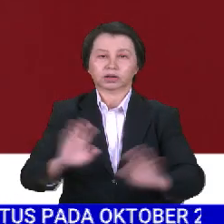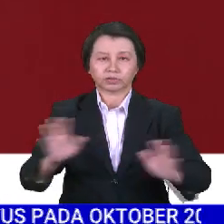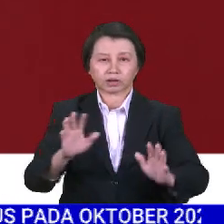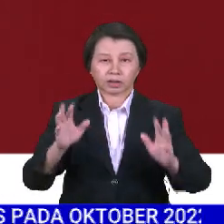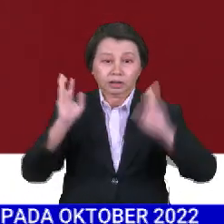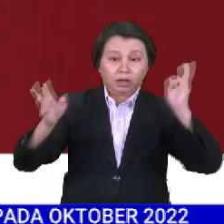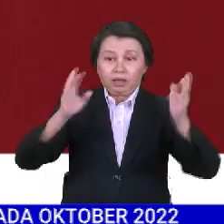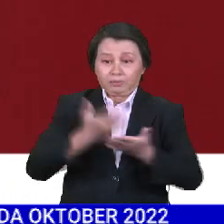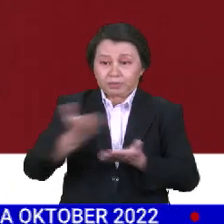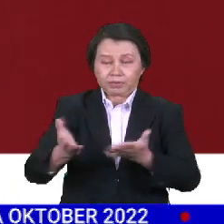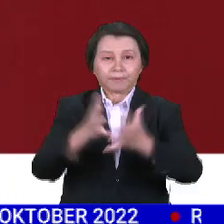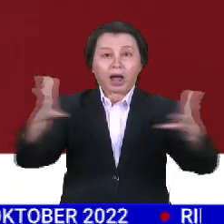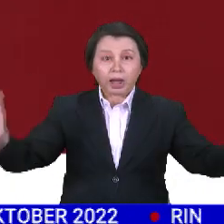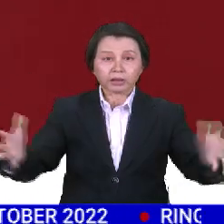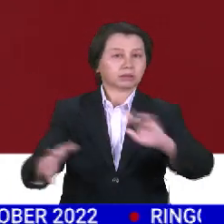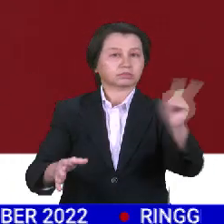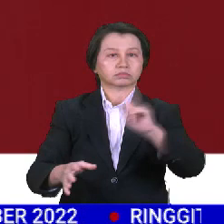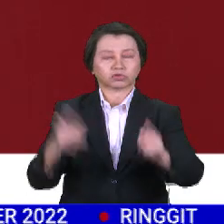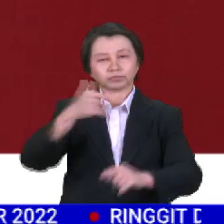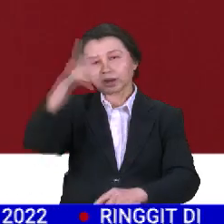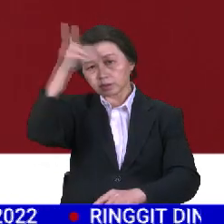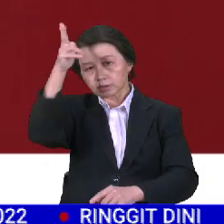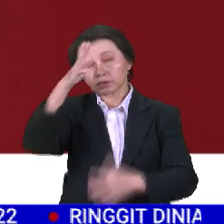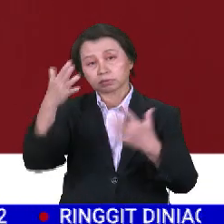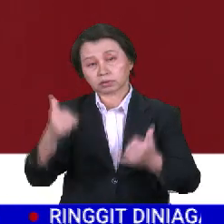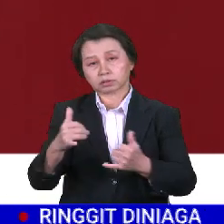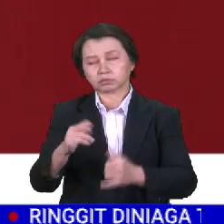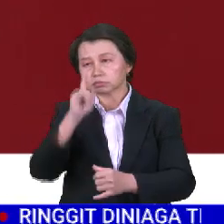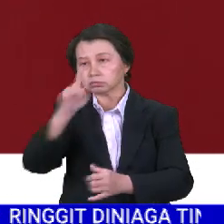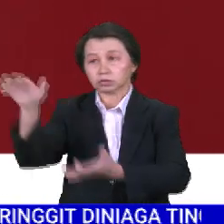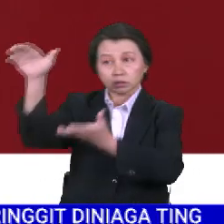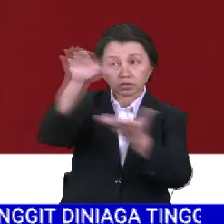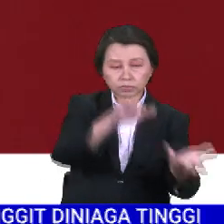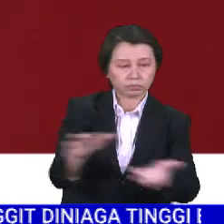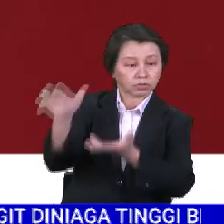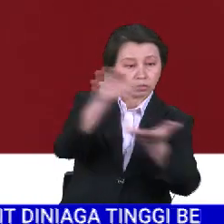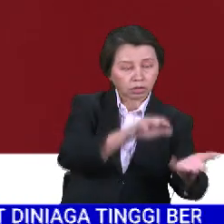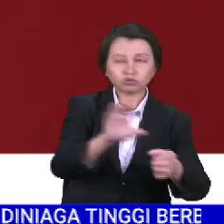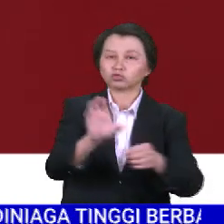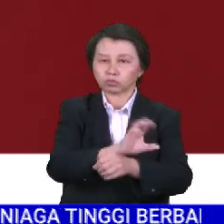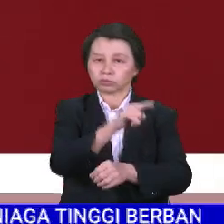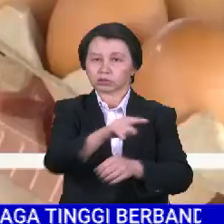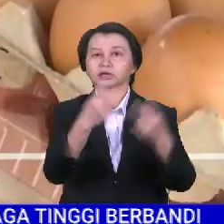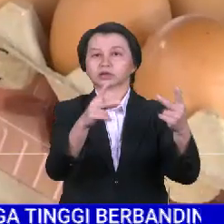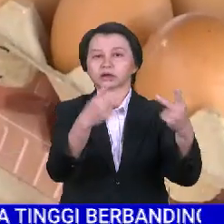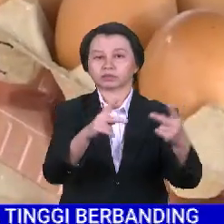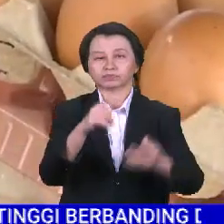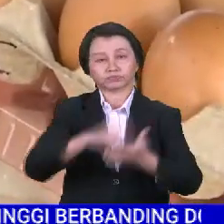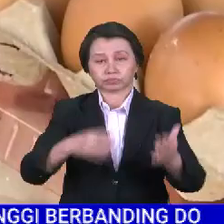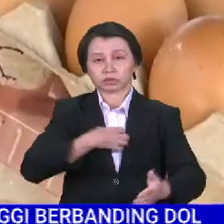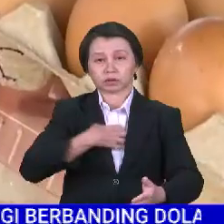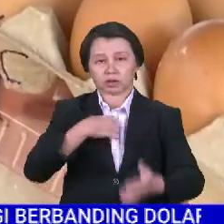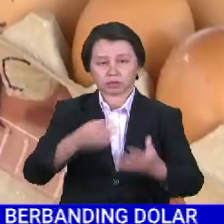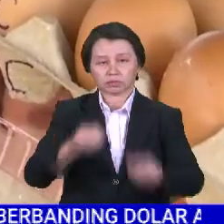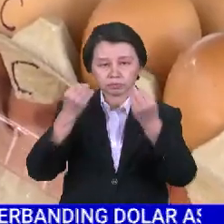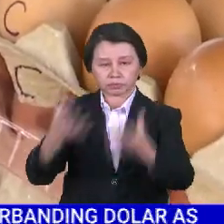Penik lah yang penting karena kerjaan sedang berusaha untuk memastikan bakalan telur ini cukup di pasaran sembarang aduan boleh